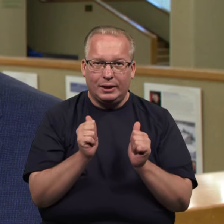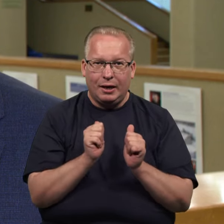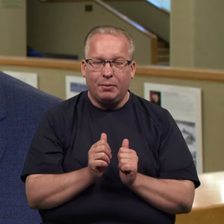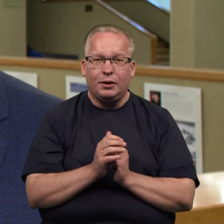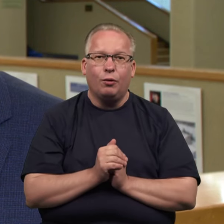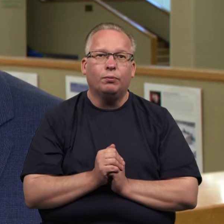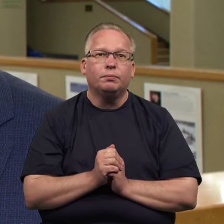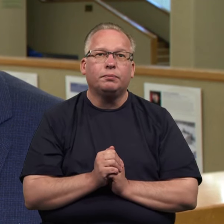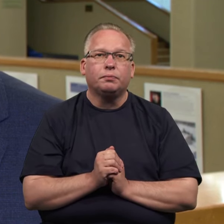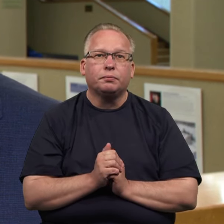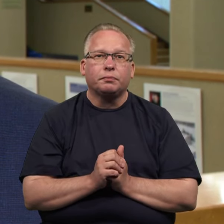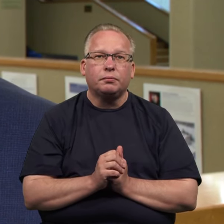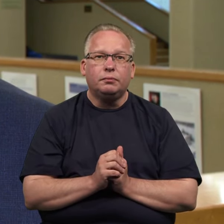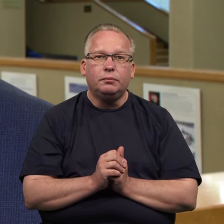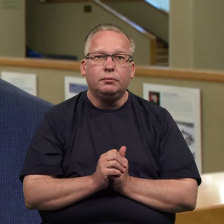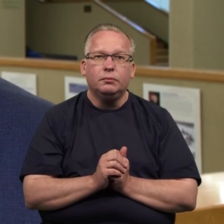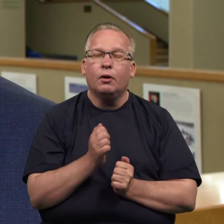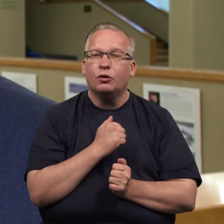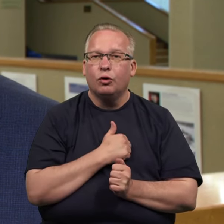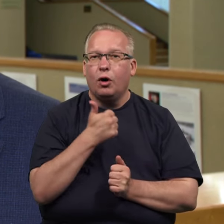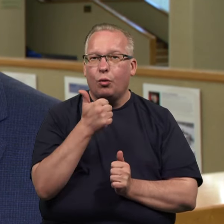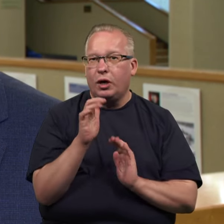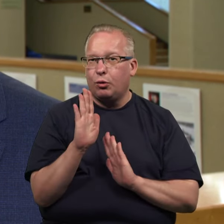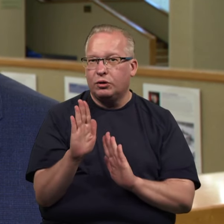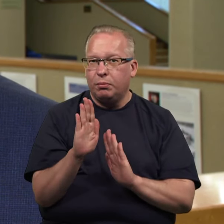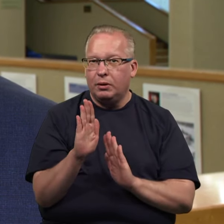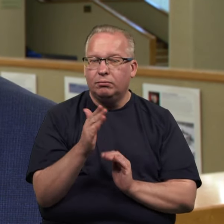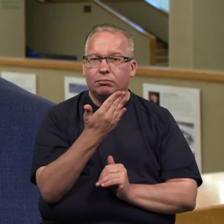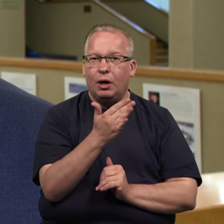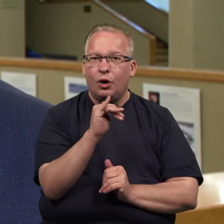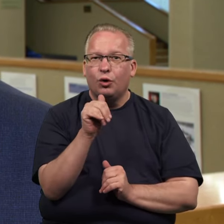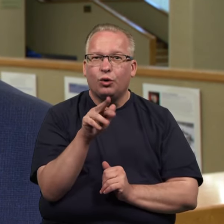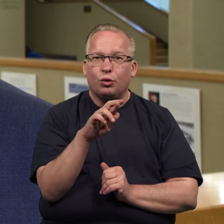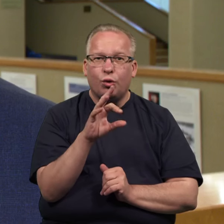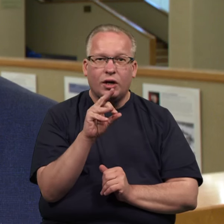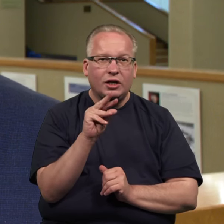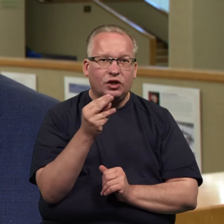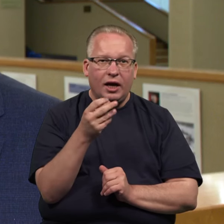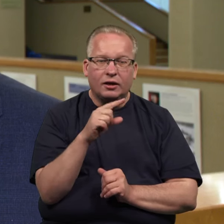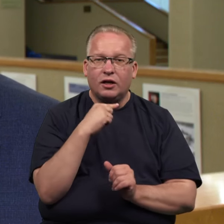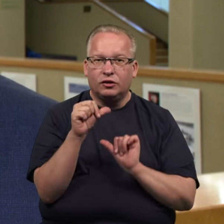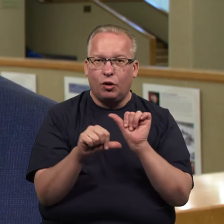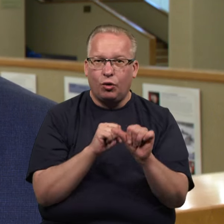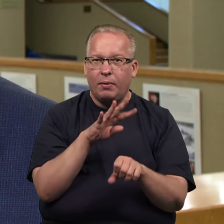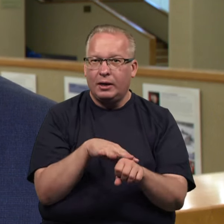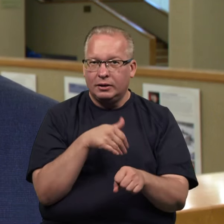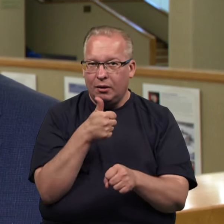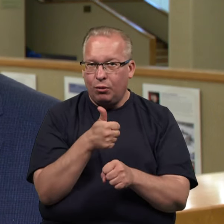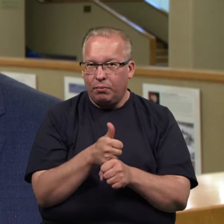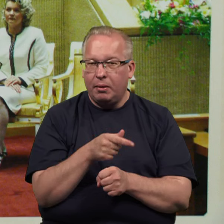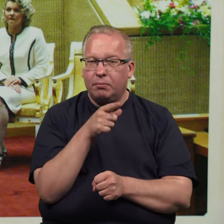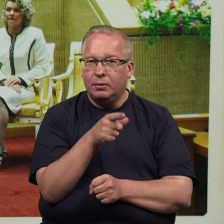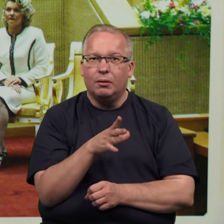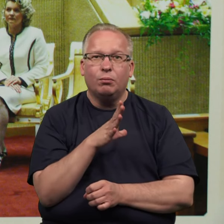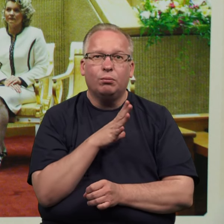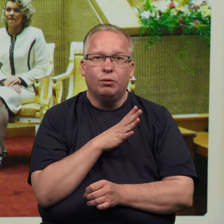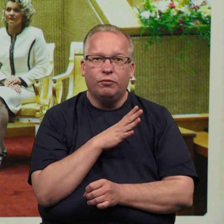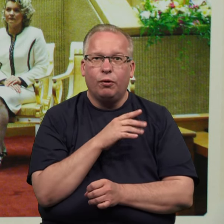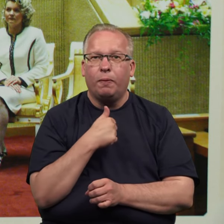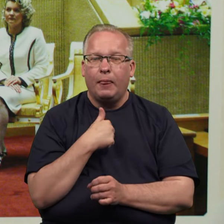Aš turėjau gerus pavaduotojus, visų pirma, Česlovas Juršėnas, ilgametis ir Seimo pirmininkas, jis kaip tik tai aš